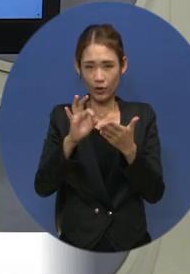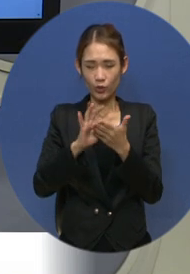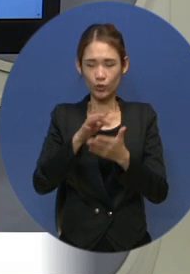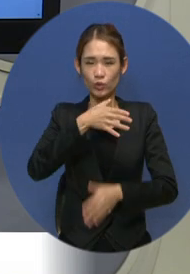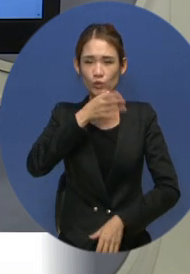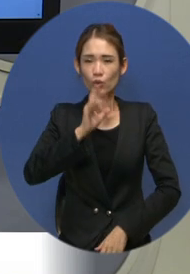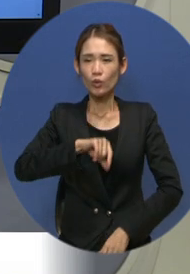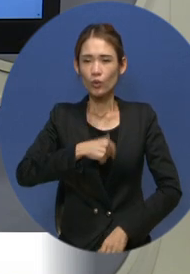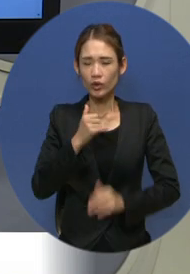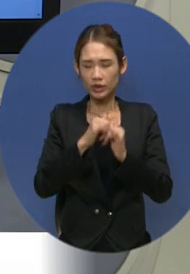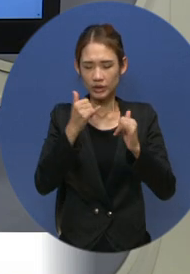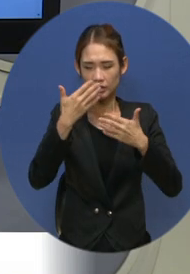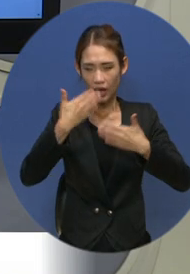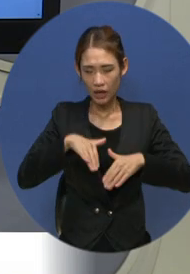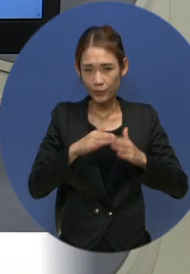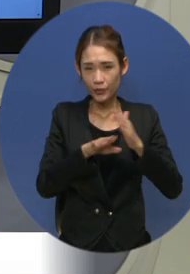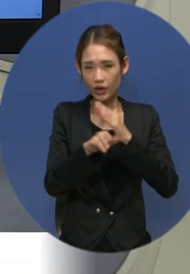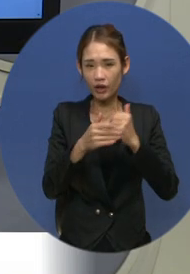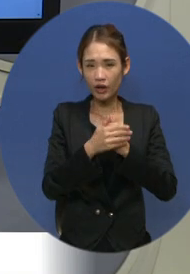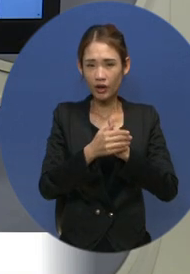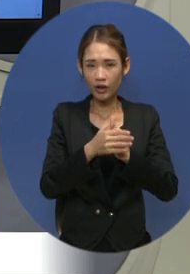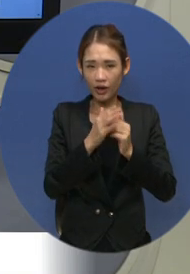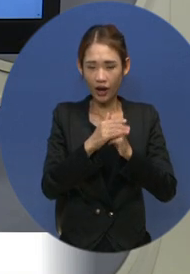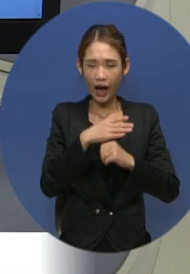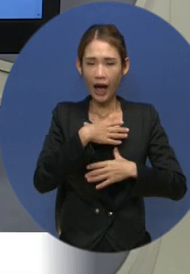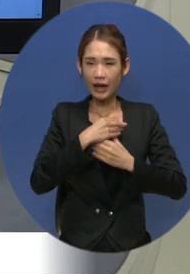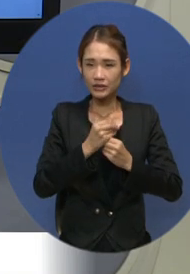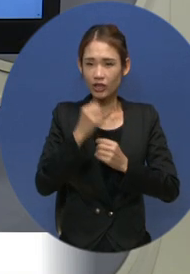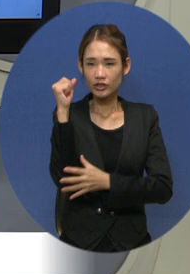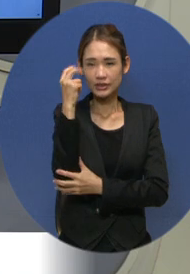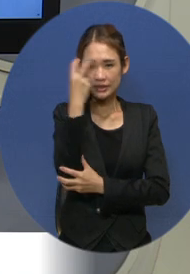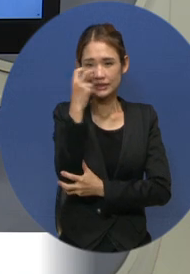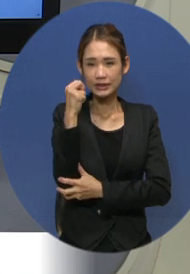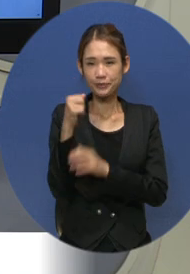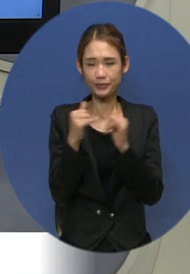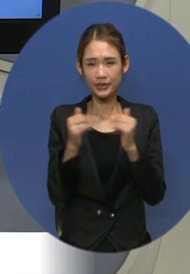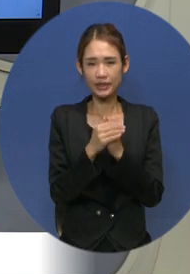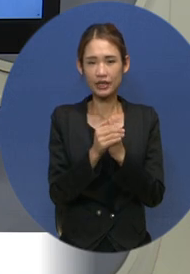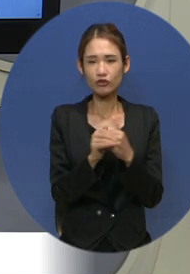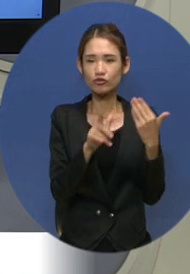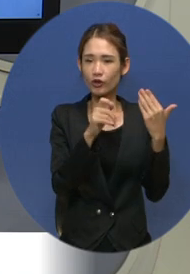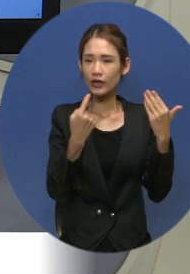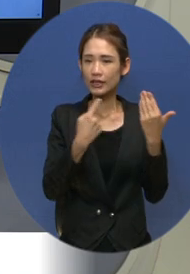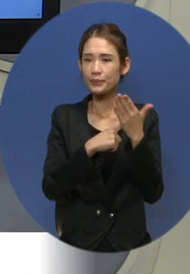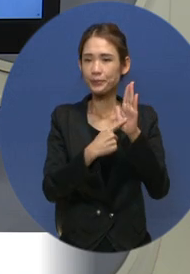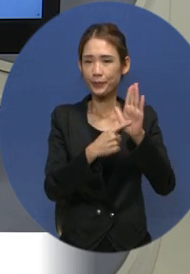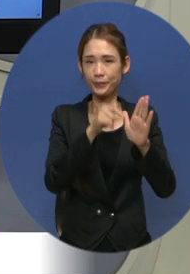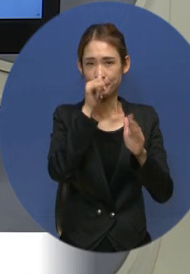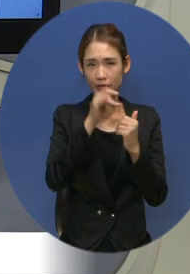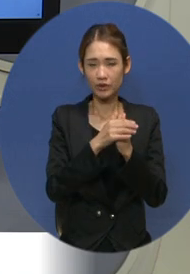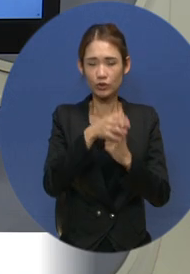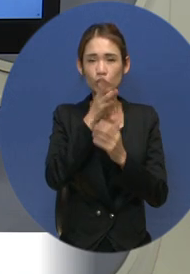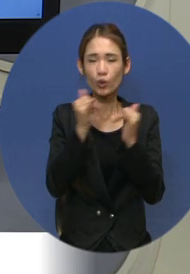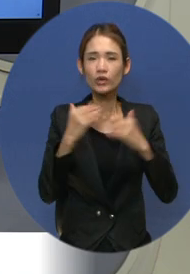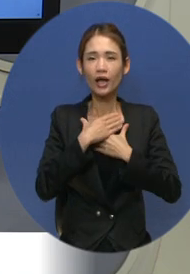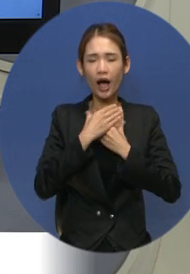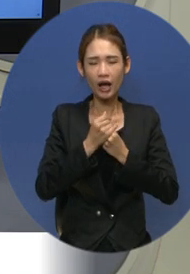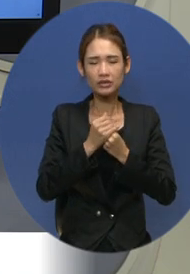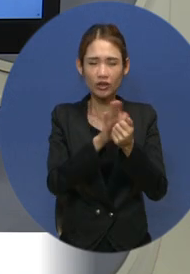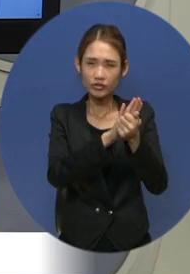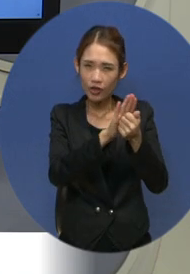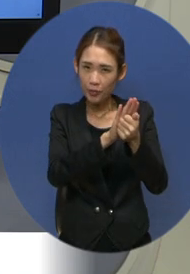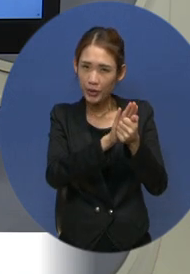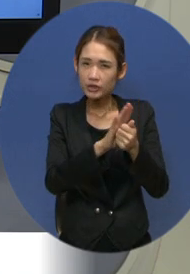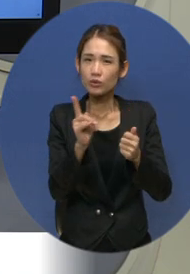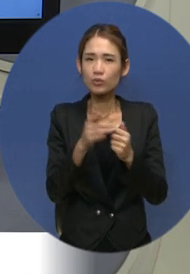실버 3 대해 안전지킴이 서비스를 시작했다고 지난 일을 밝혔습니다 노인 안전지킴이 서비스는